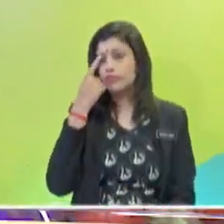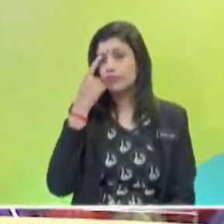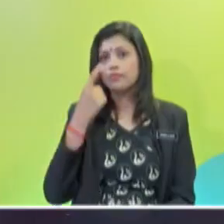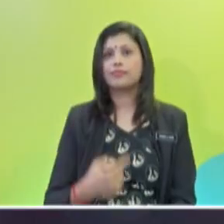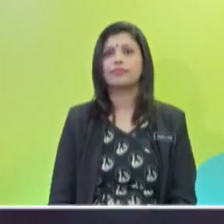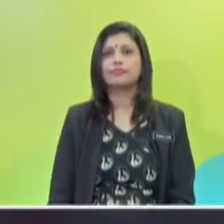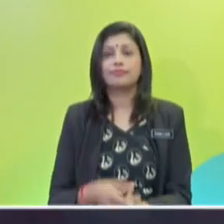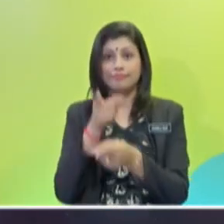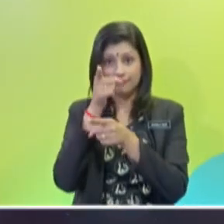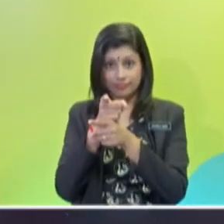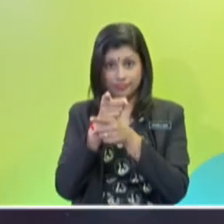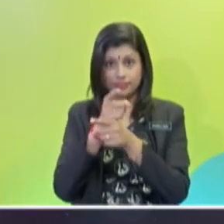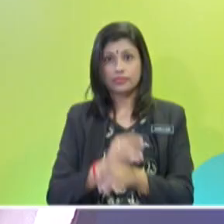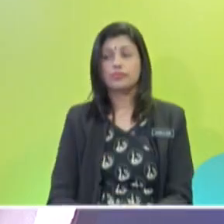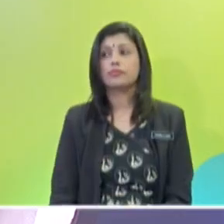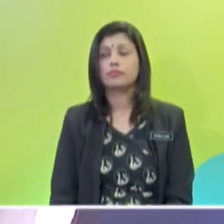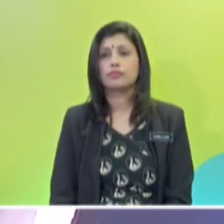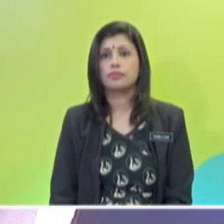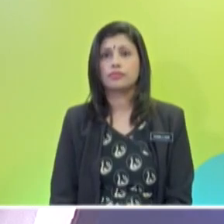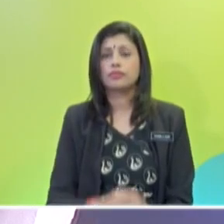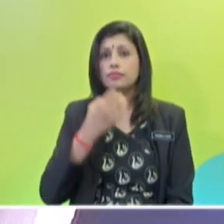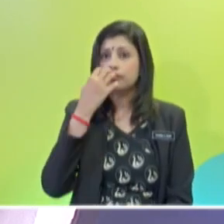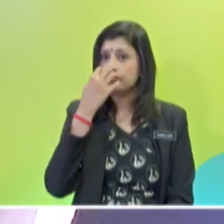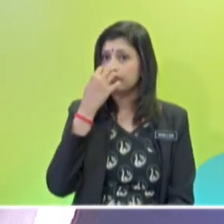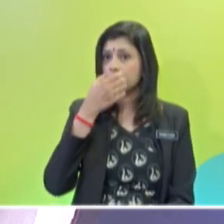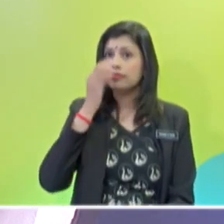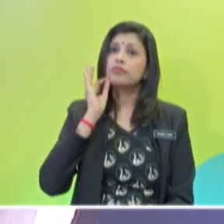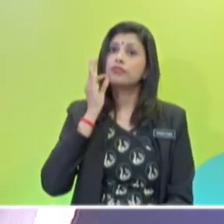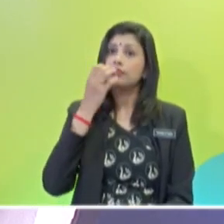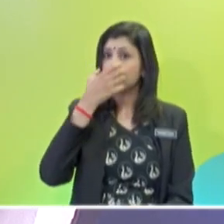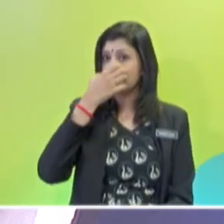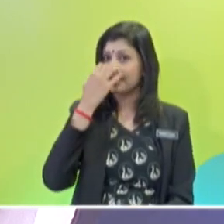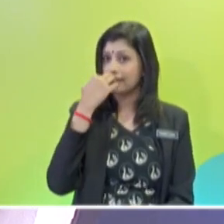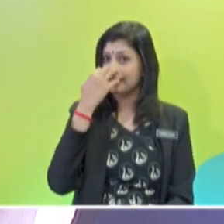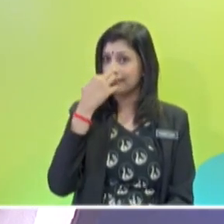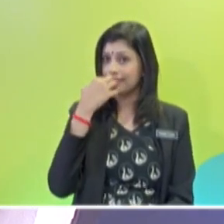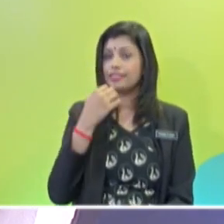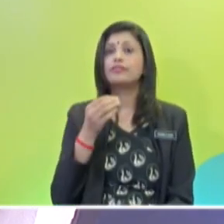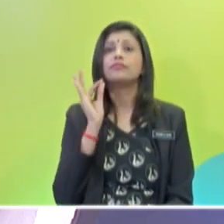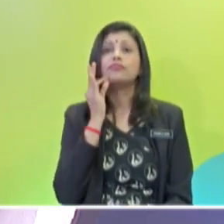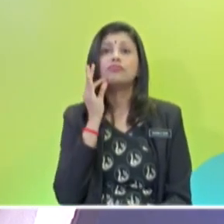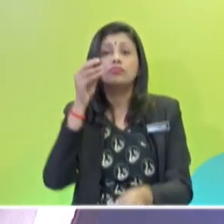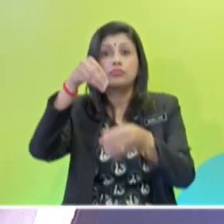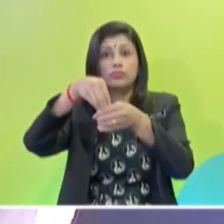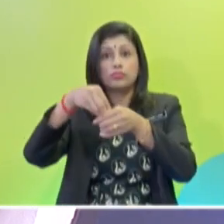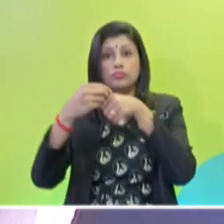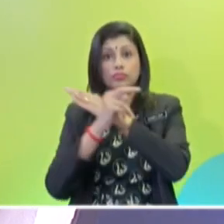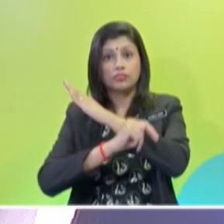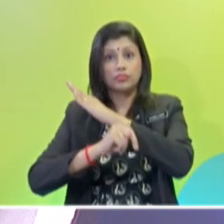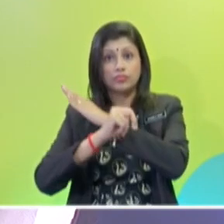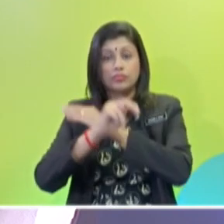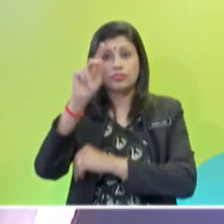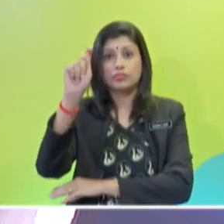cikgu. Jadi Amal, sebenarnya buah nanas ni adalah contoh buah tempatan. Betul. Jadi sebenarnya